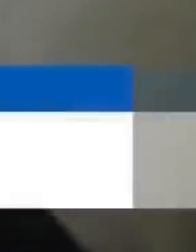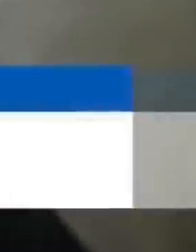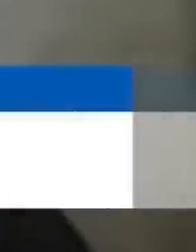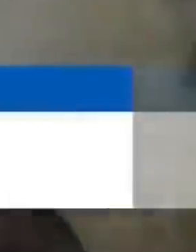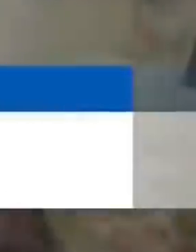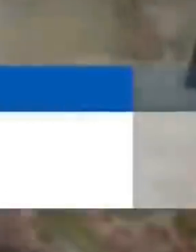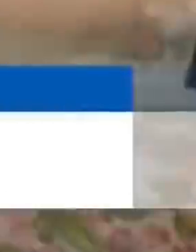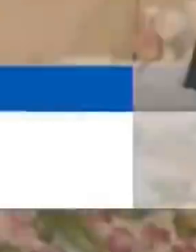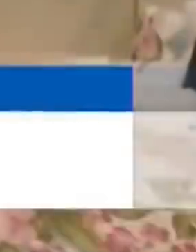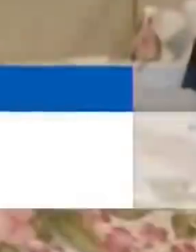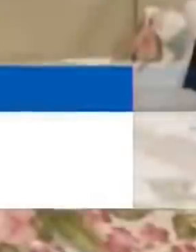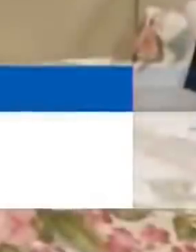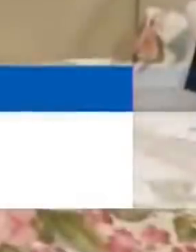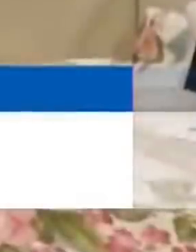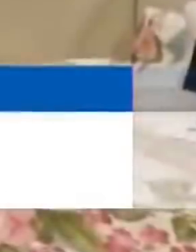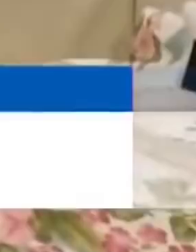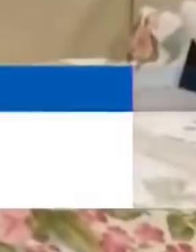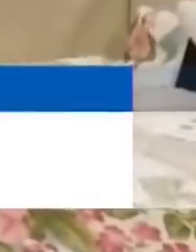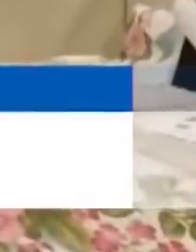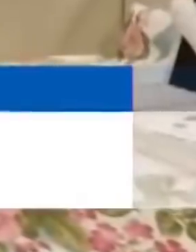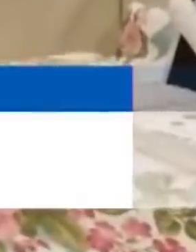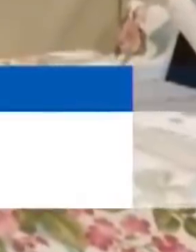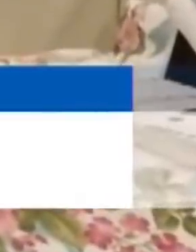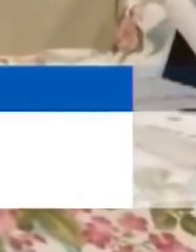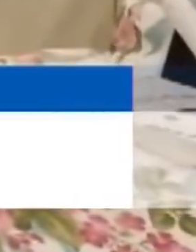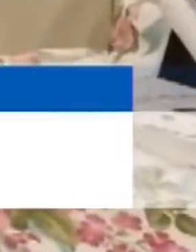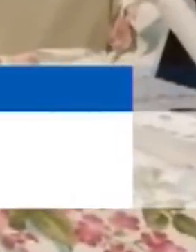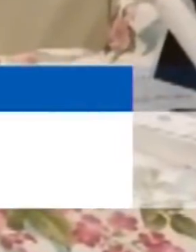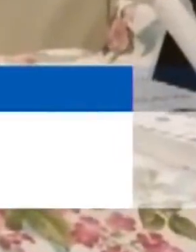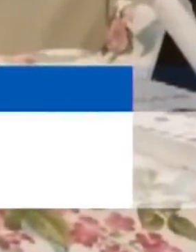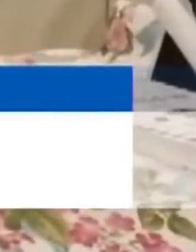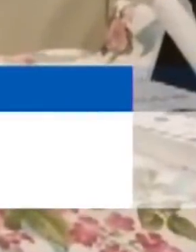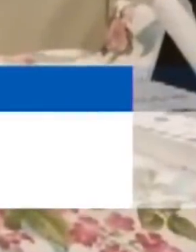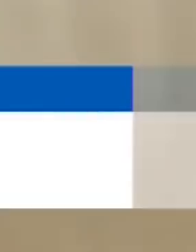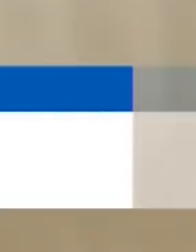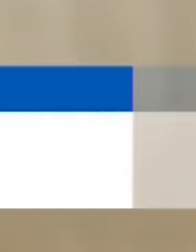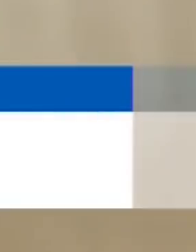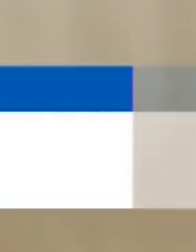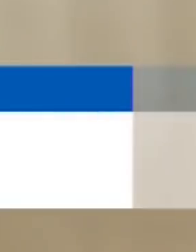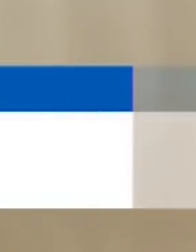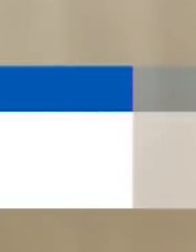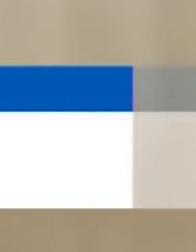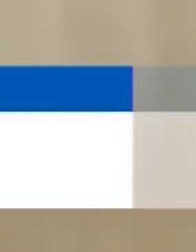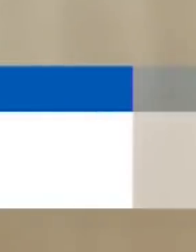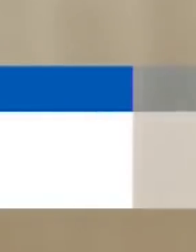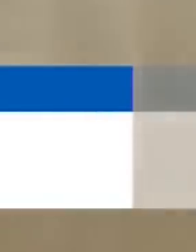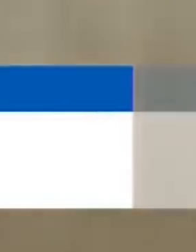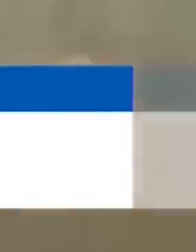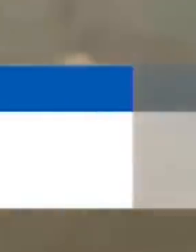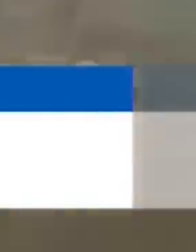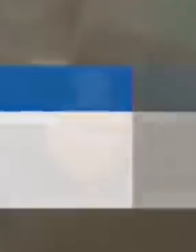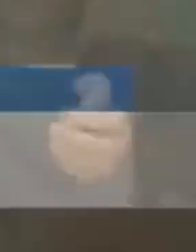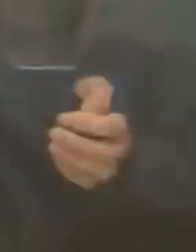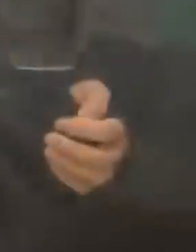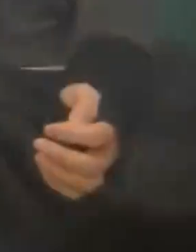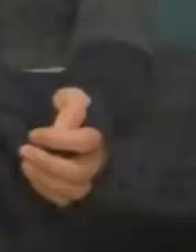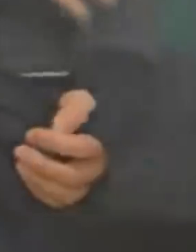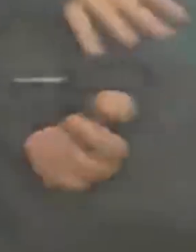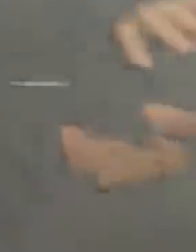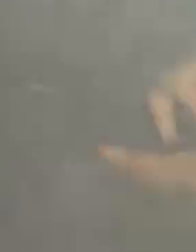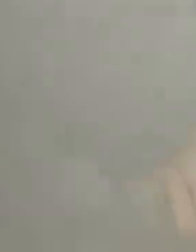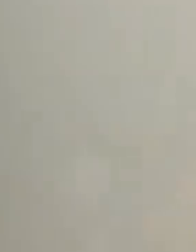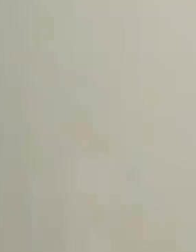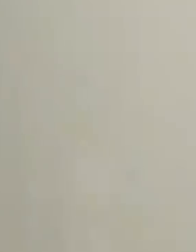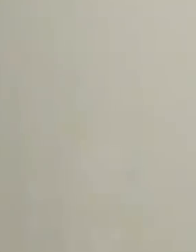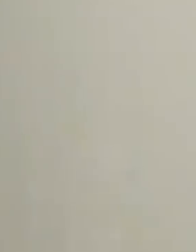5일 머리카락이 나는 게 소원입니다. 그리고 도깨비를 하고 싶습니다. KBS